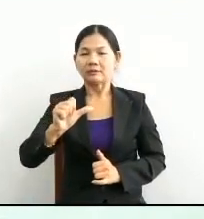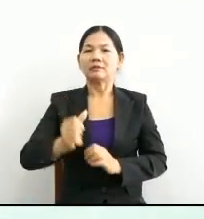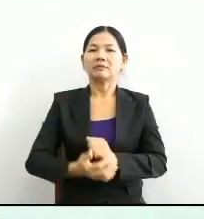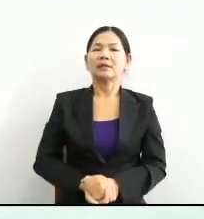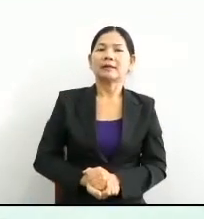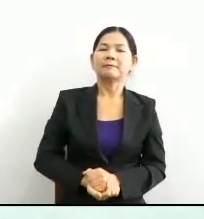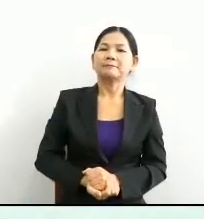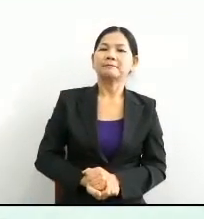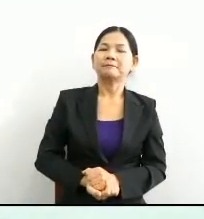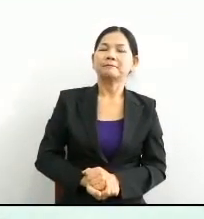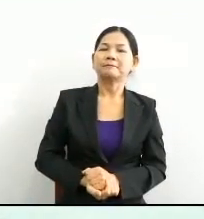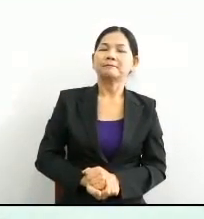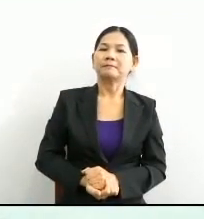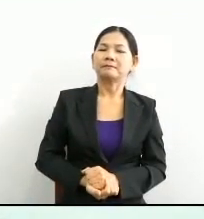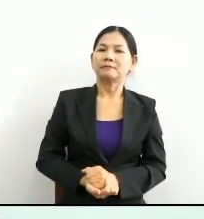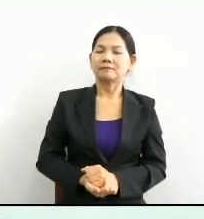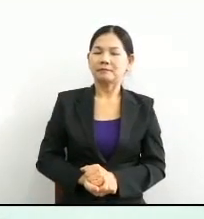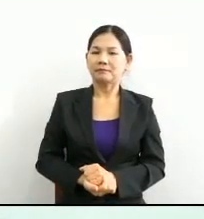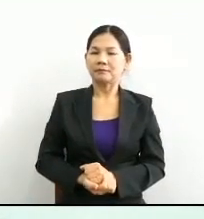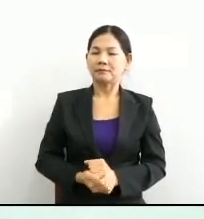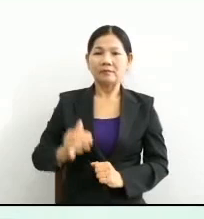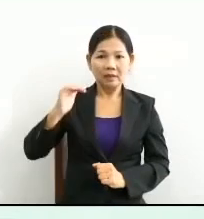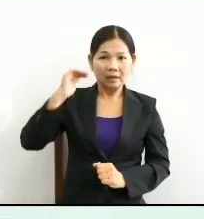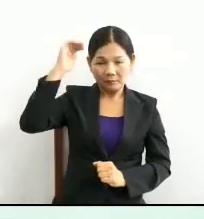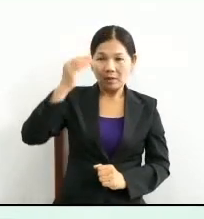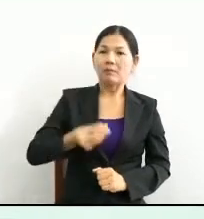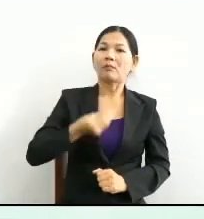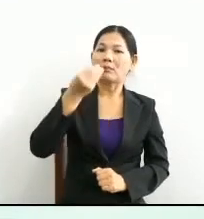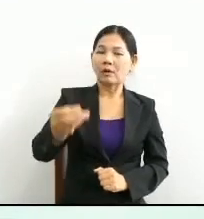rồi nè ta là p ai tự bong bỏ con ạ còn